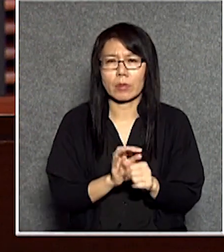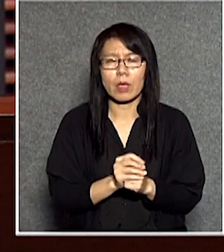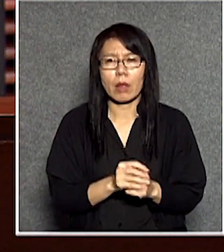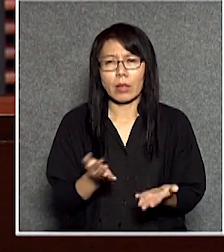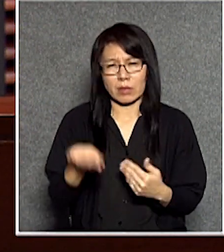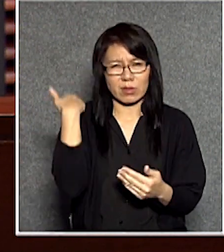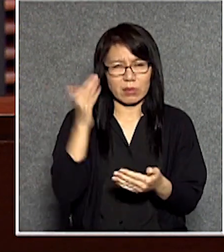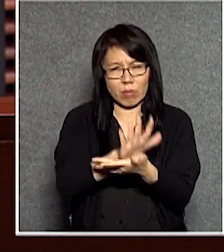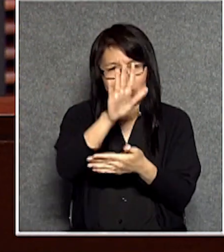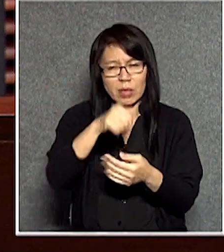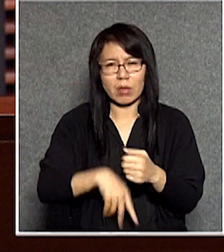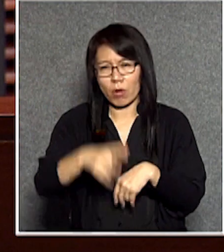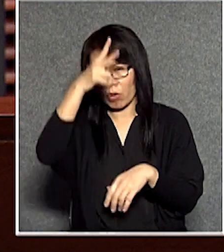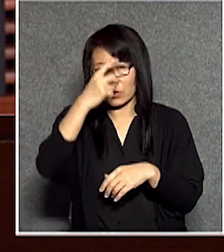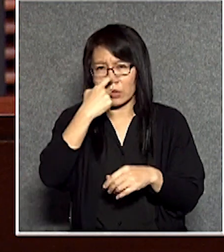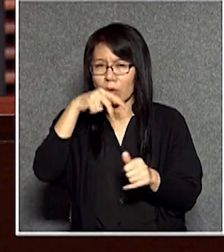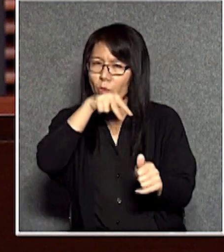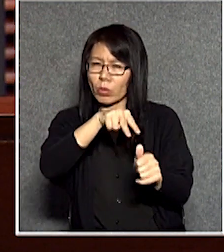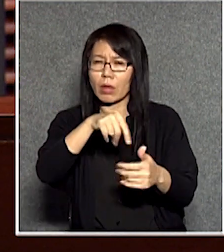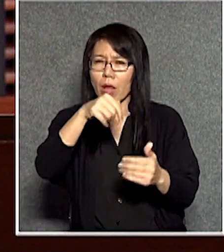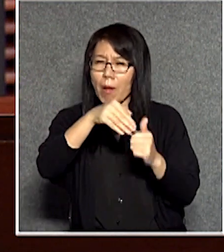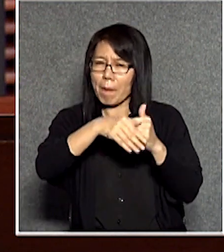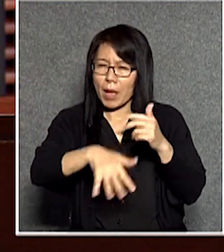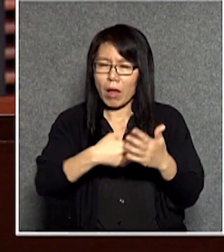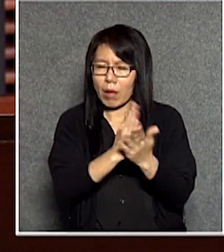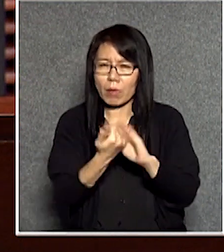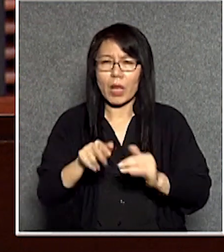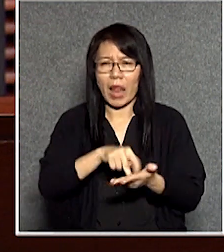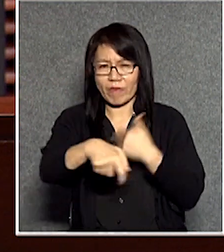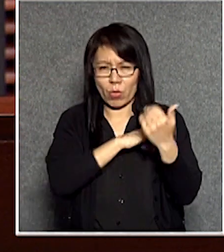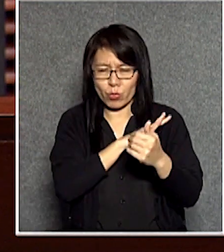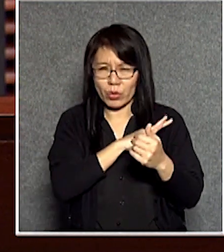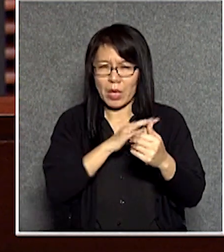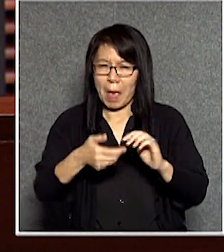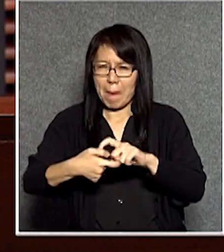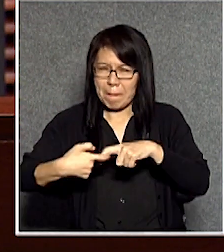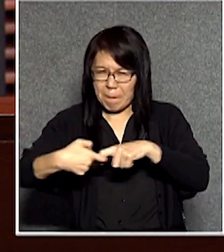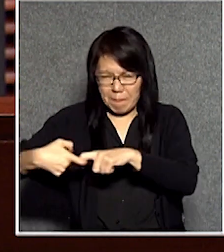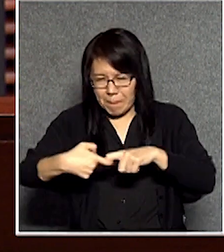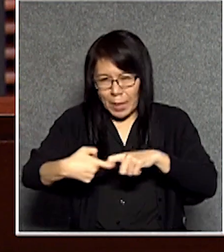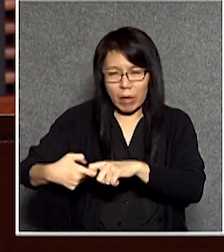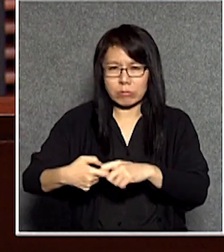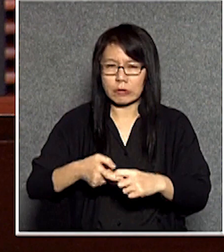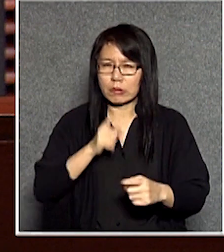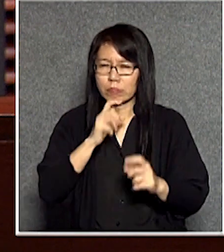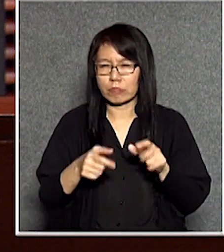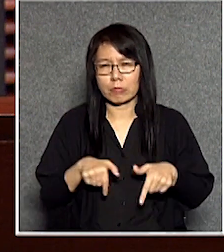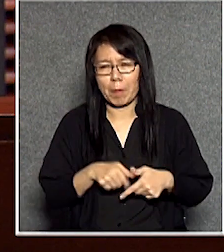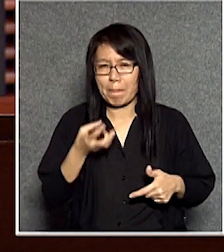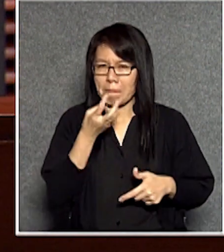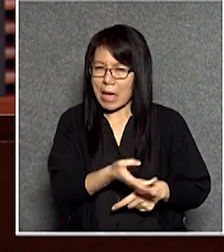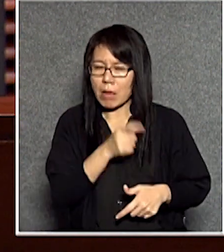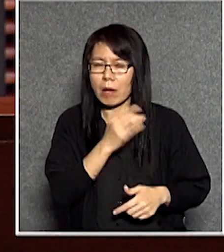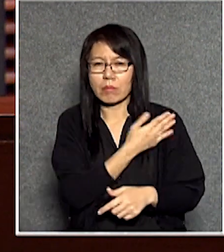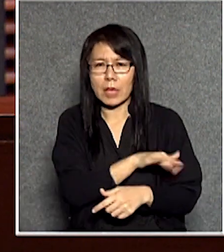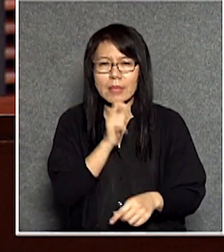去5年，在梁振英治下，梁振英和他在立法會裏面的黨羽刻意藐視立法會的尊嚴，凡是有機